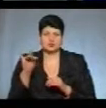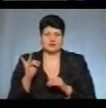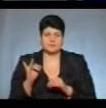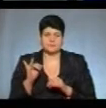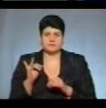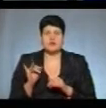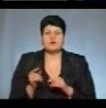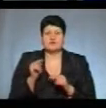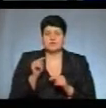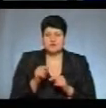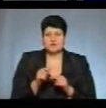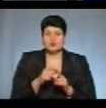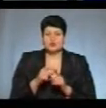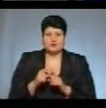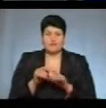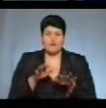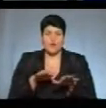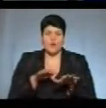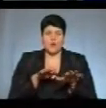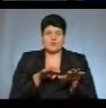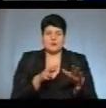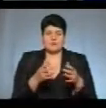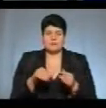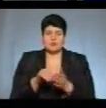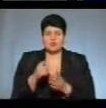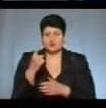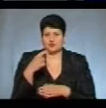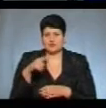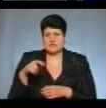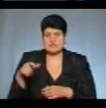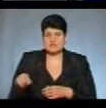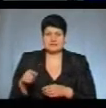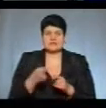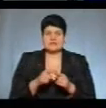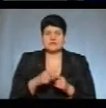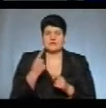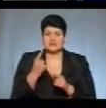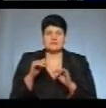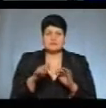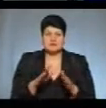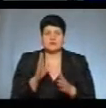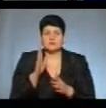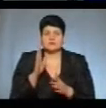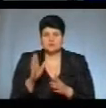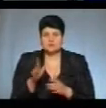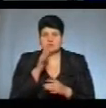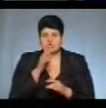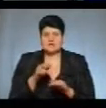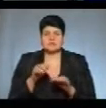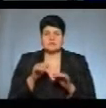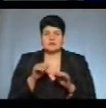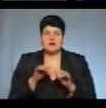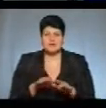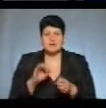Вакиряк. За його словами, у ході беруть участь понад 100 осіб. Ця хода – один із заходів, який відбуватиметься під час акції «Пам'ятай